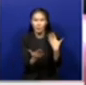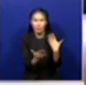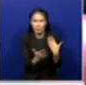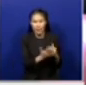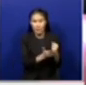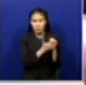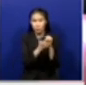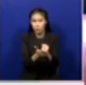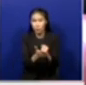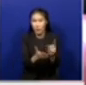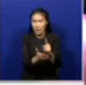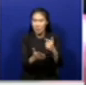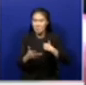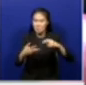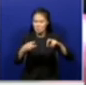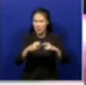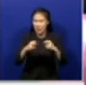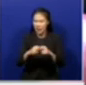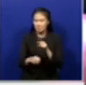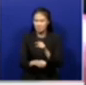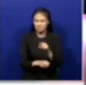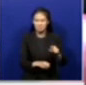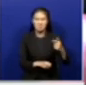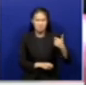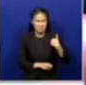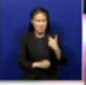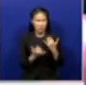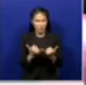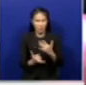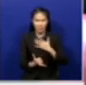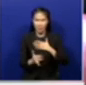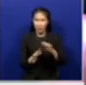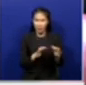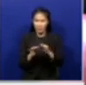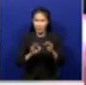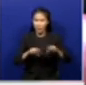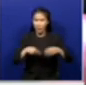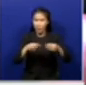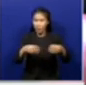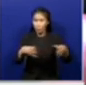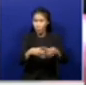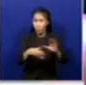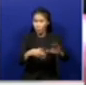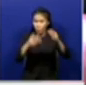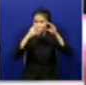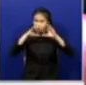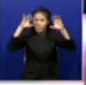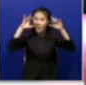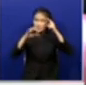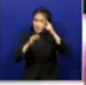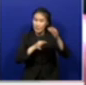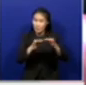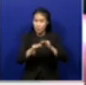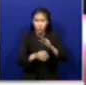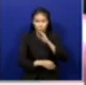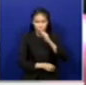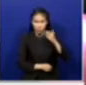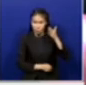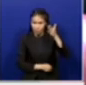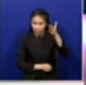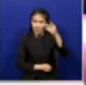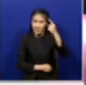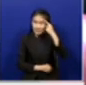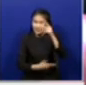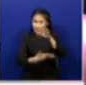อยู่หลายๆจุดที่อยากจะชี้ให้ท่านรัฐบาลนะครับเห็นแล้วก็ถ้าในอนาคตมีโอกาสได้ท